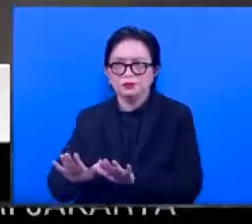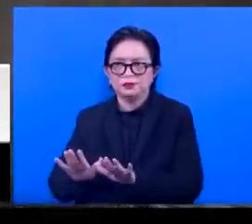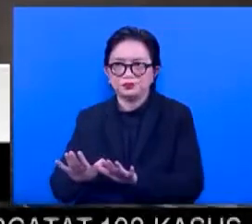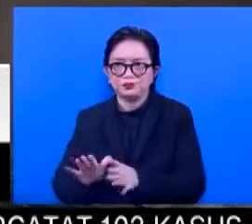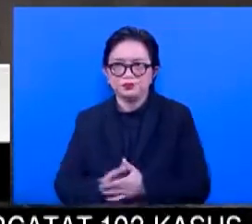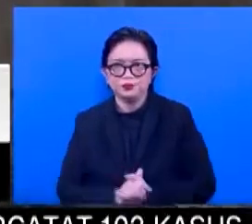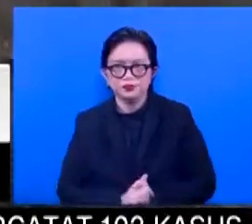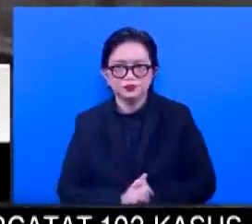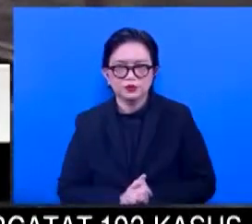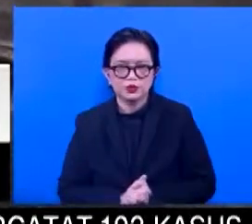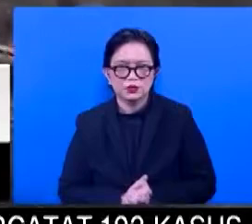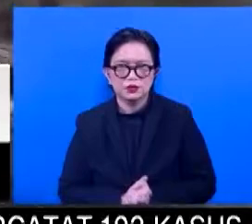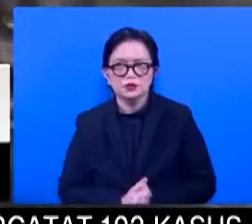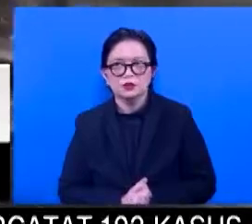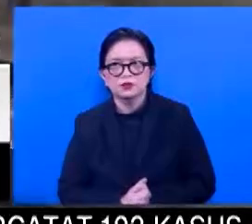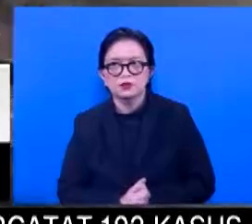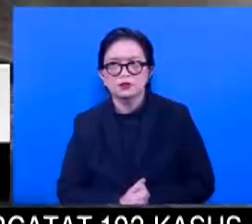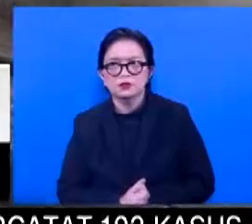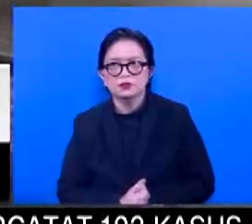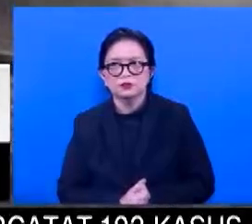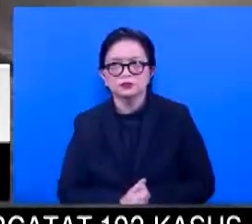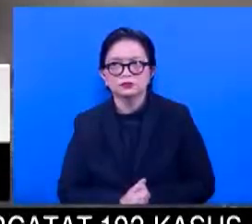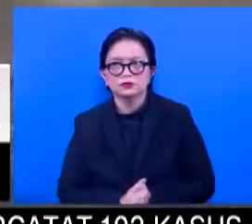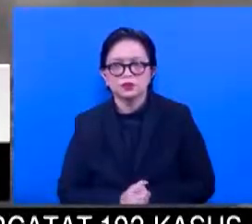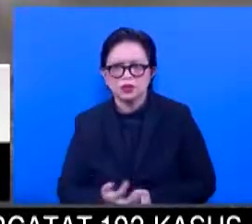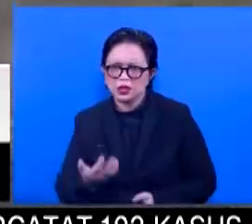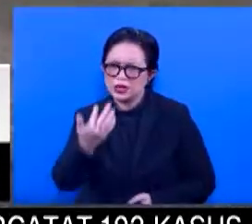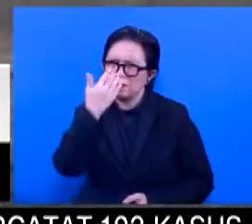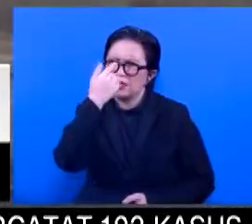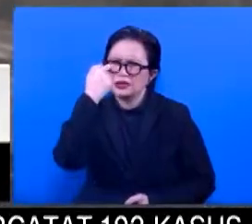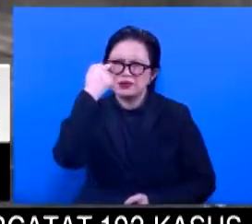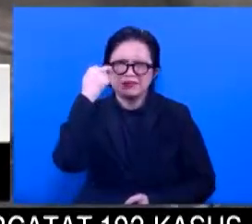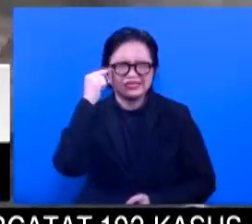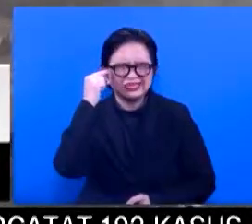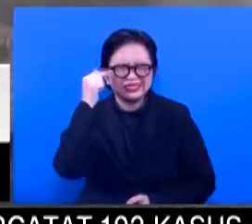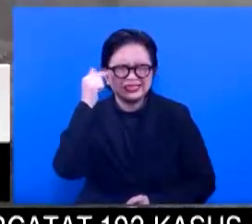Hindar dulu dari titik asap. Mata juga perih banget dari tadi.